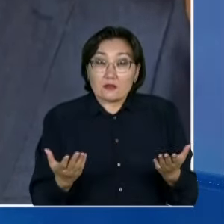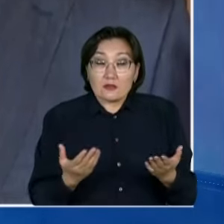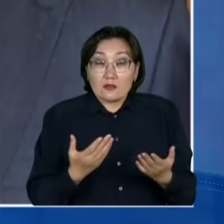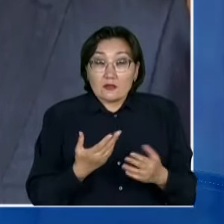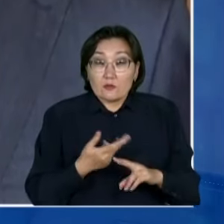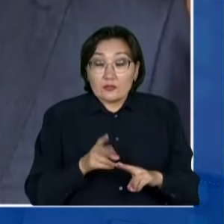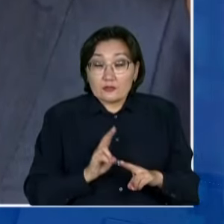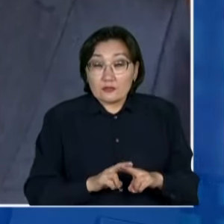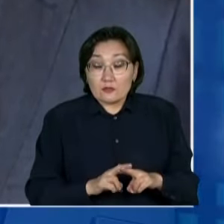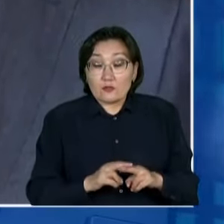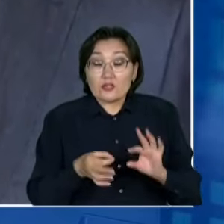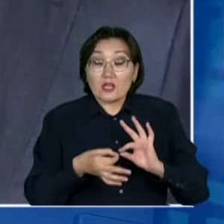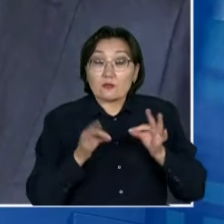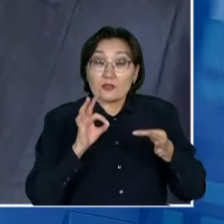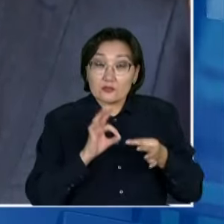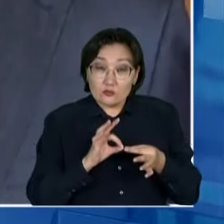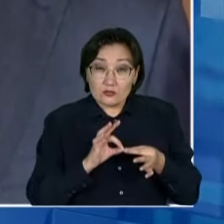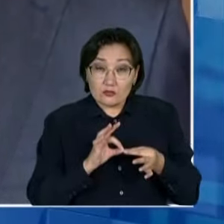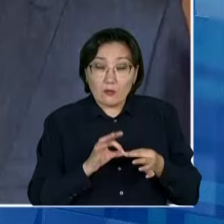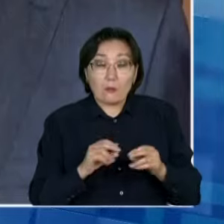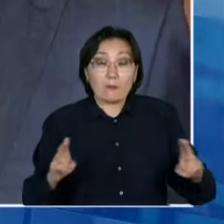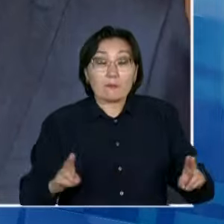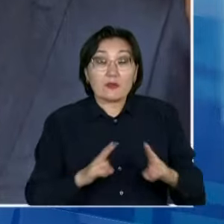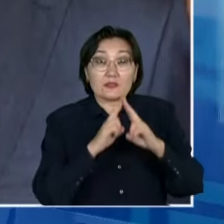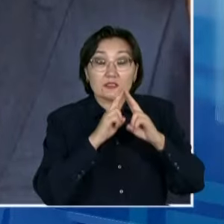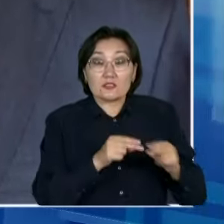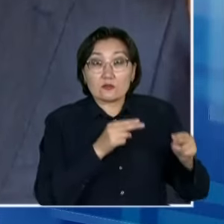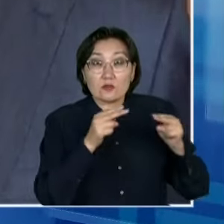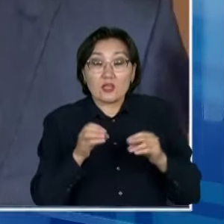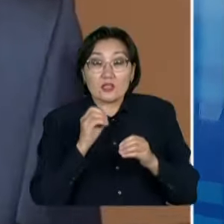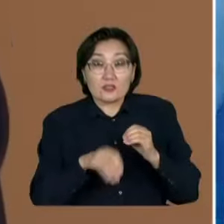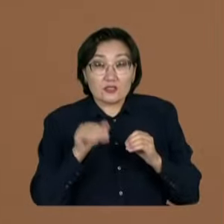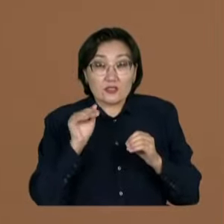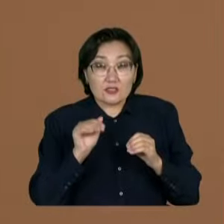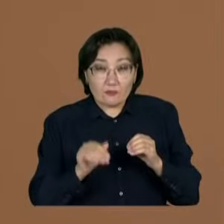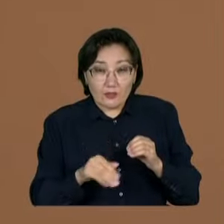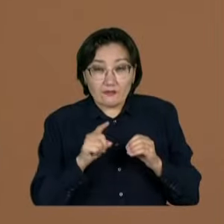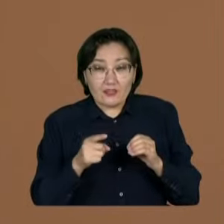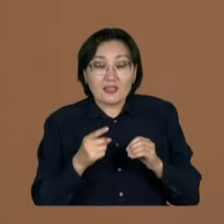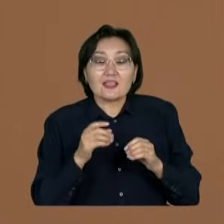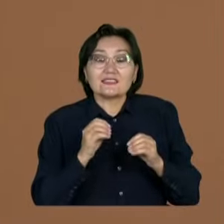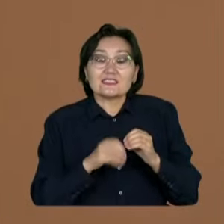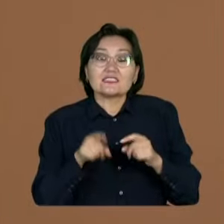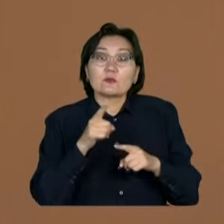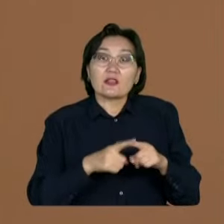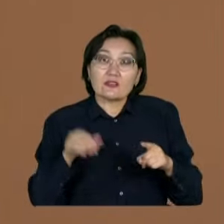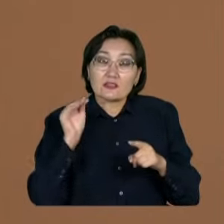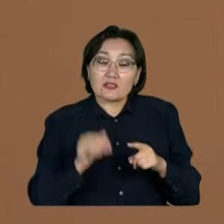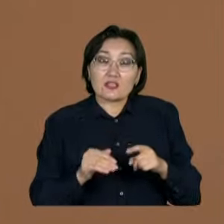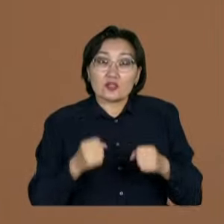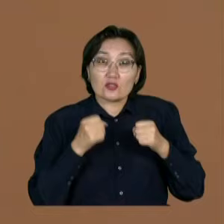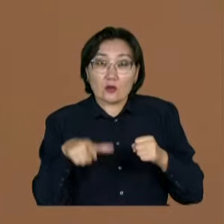Поэтому на Олимпиаду в Париж приедут 10 500 атлетов из 205 стран мира, которые